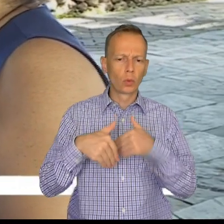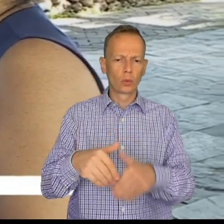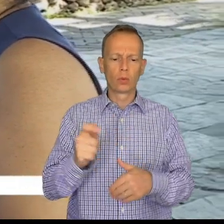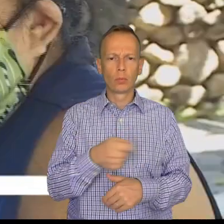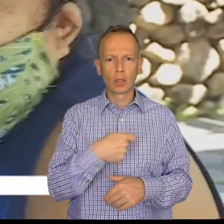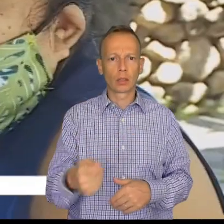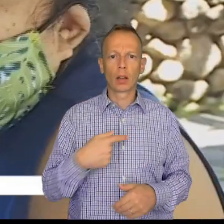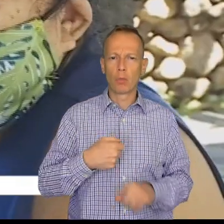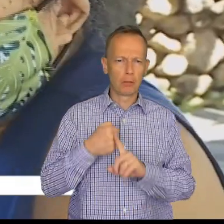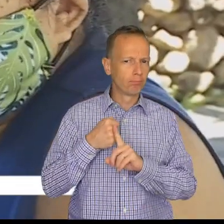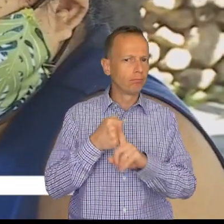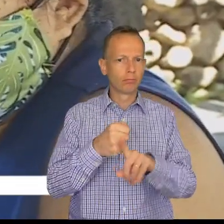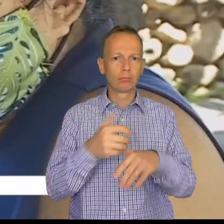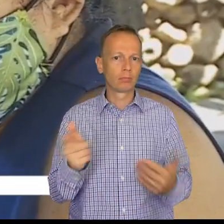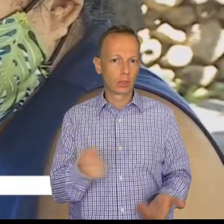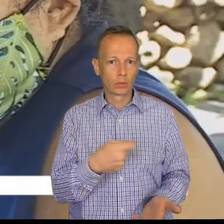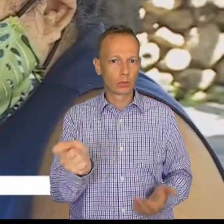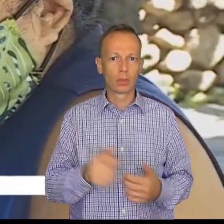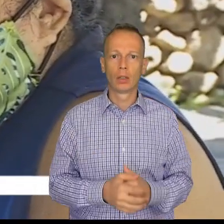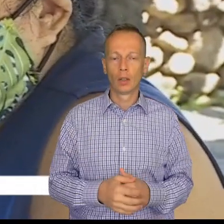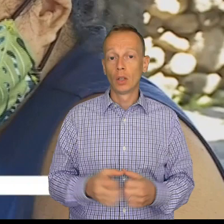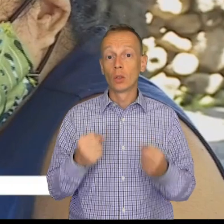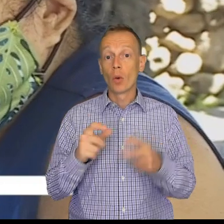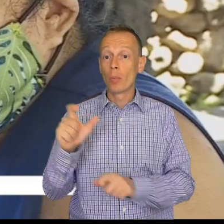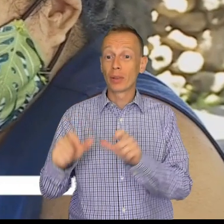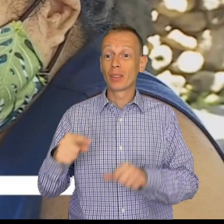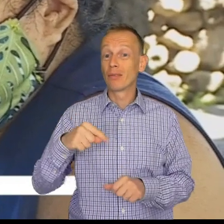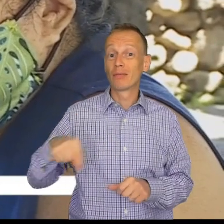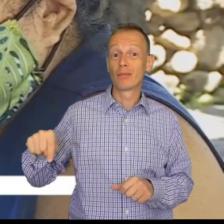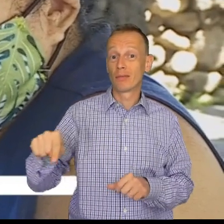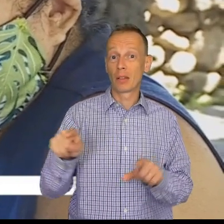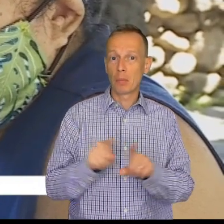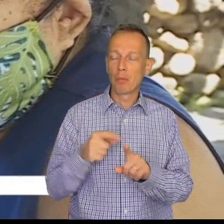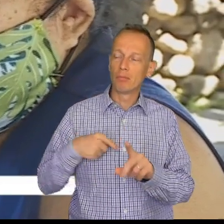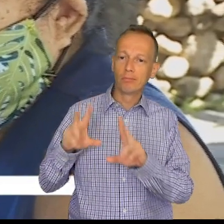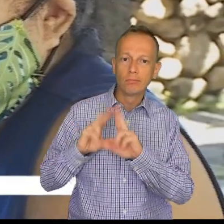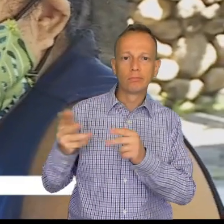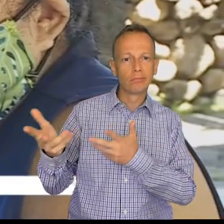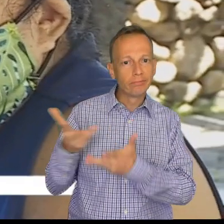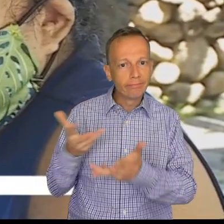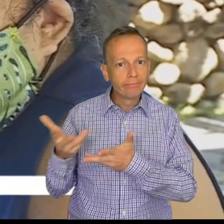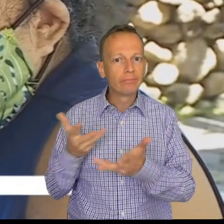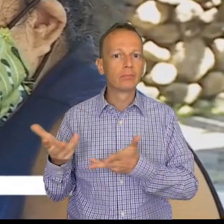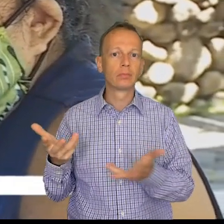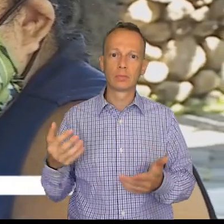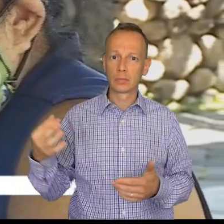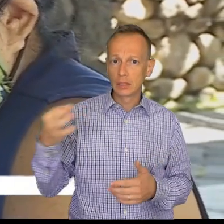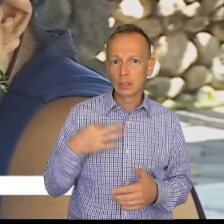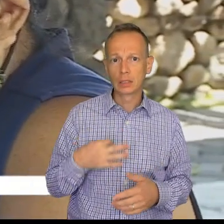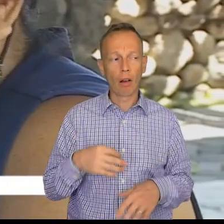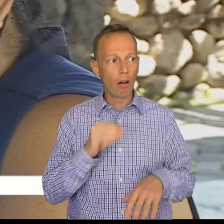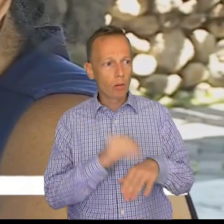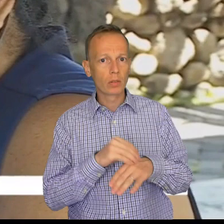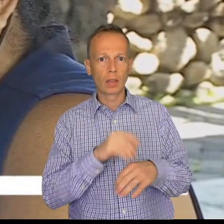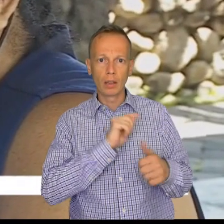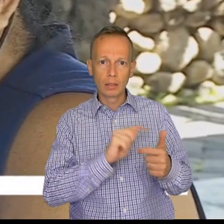contraire. Moi, je suis une battante. Et beaucoup de personnes, d'ailleurs, dans mon entourage à qui je parlais, m'ont